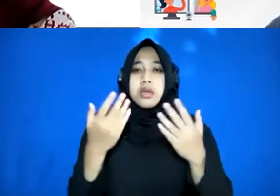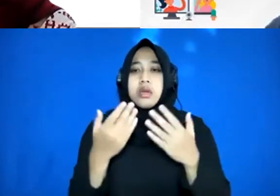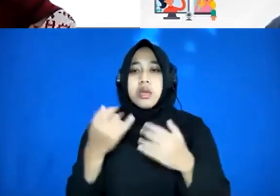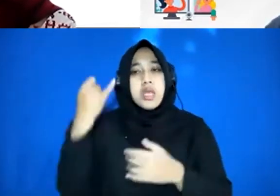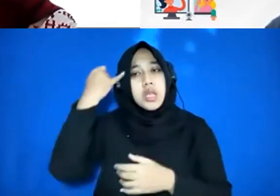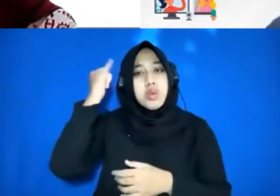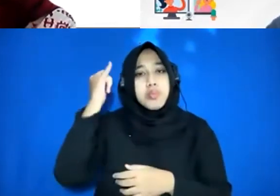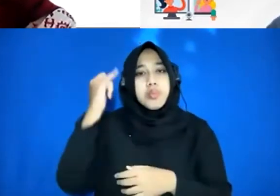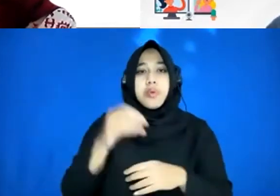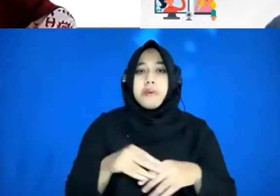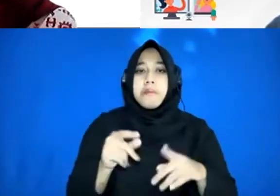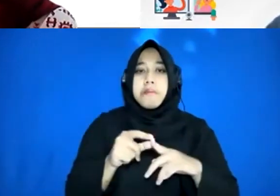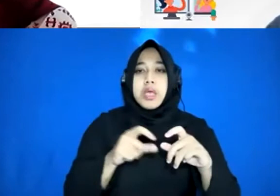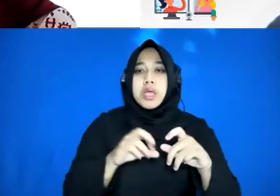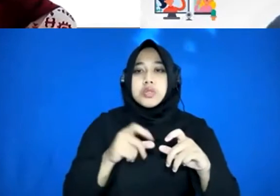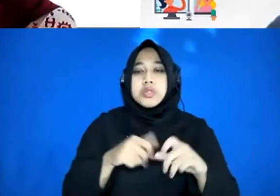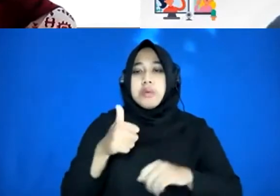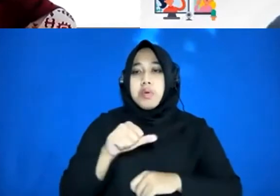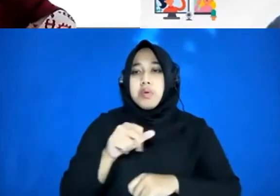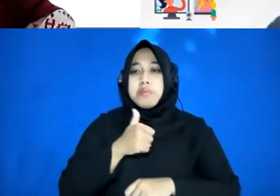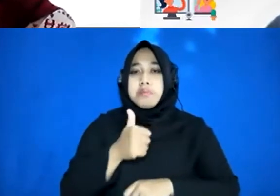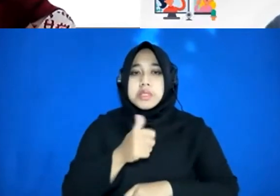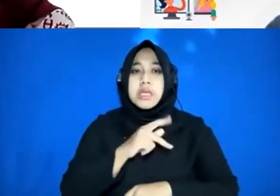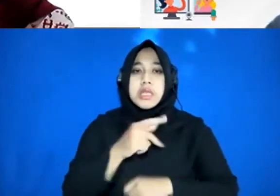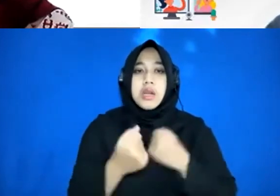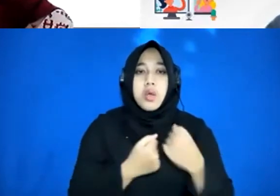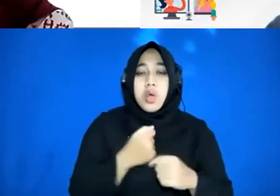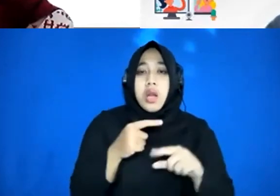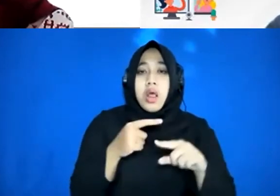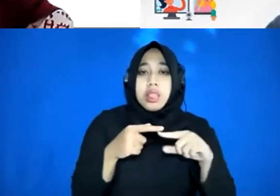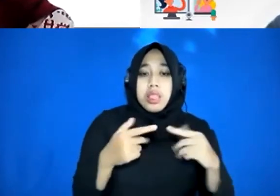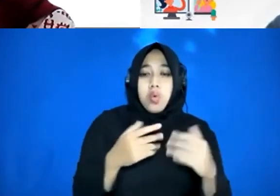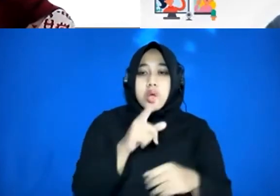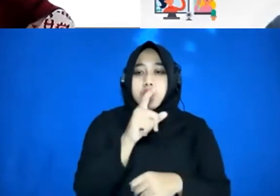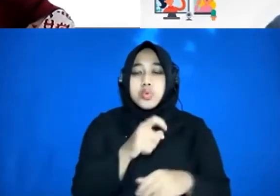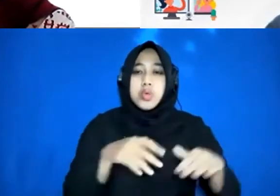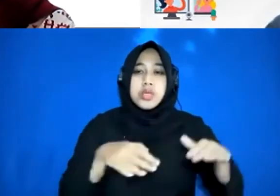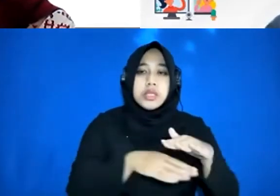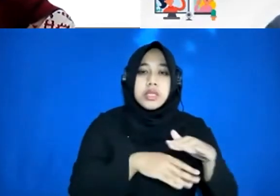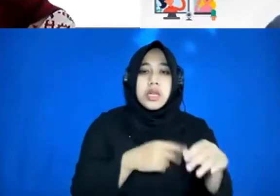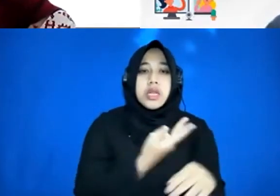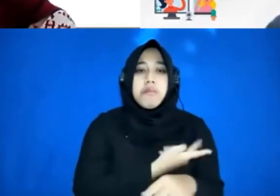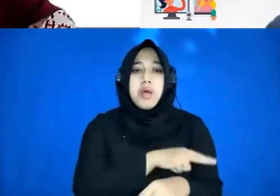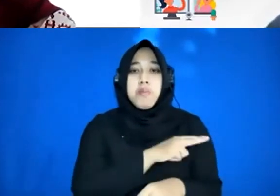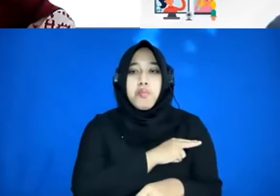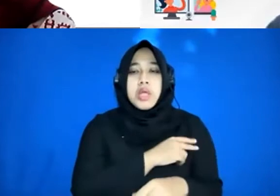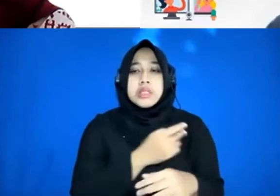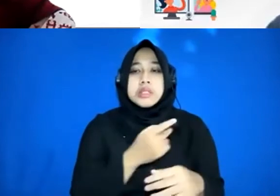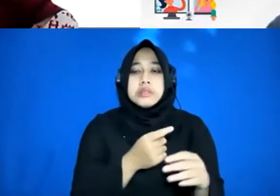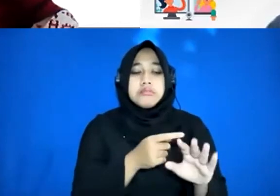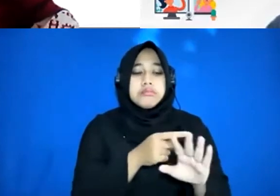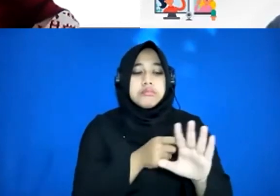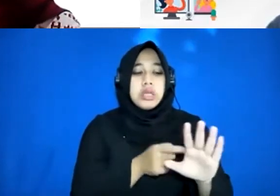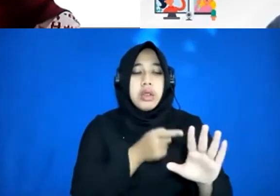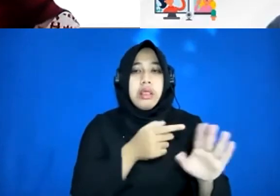teman-teman Peksos yang baru. Itu juga bisa kita lakukan. Atau keperluan standar kompetensi itu kita perhitungkan. Karena apa?